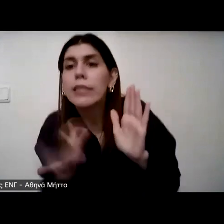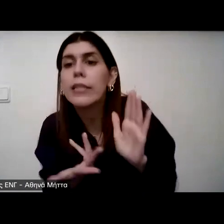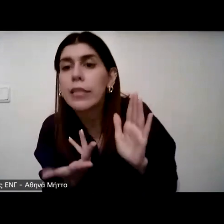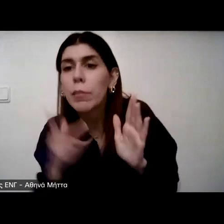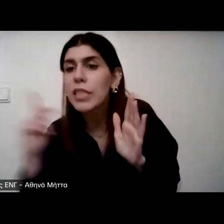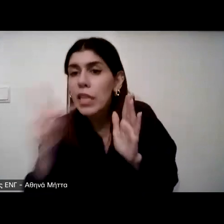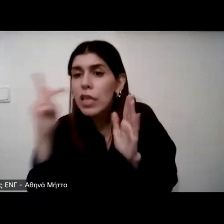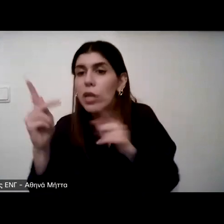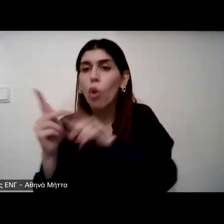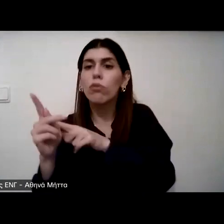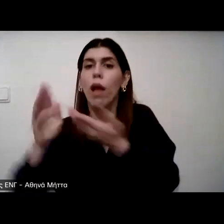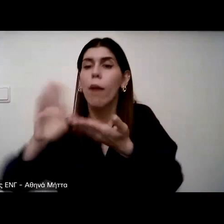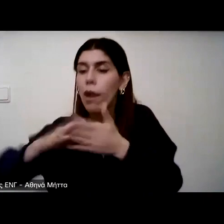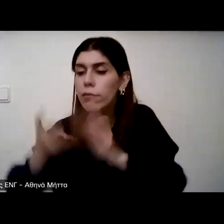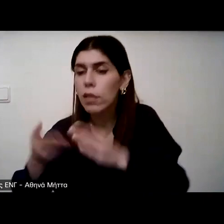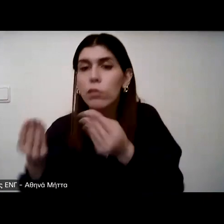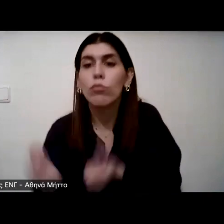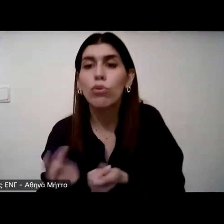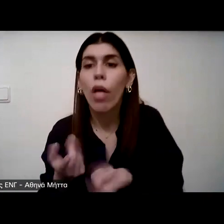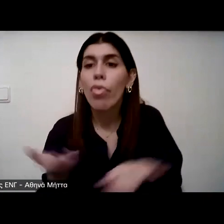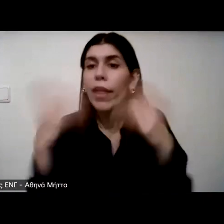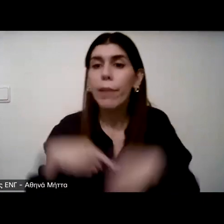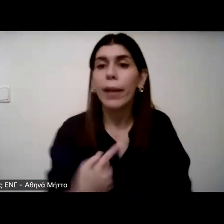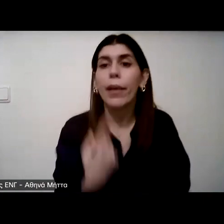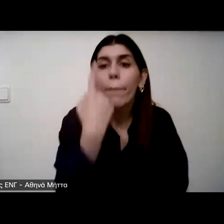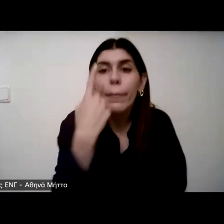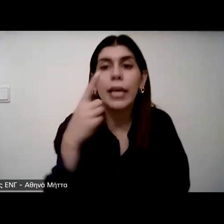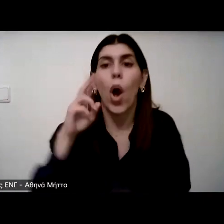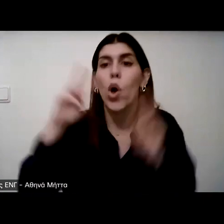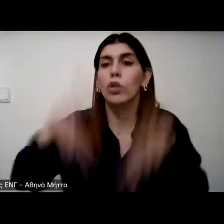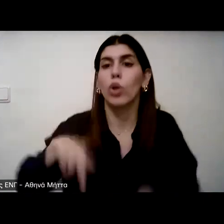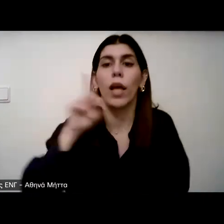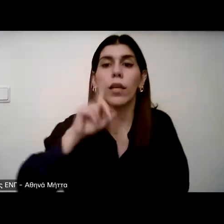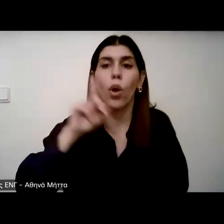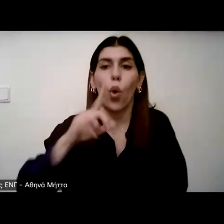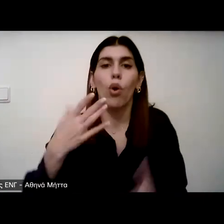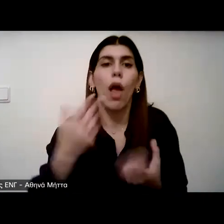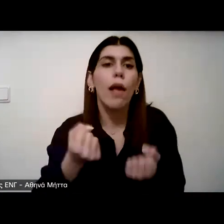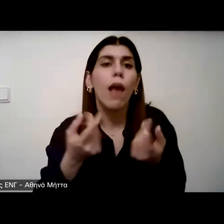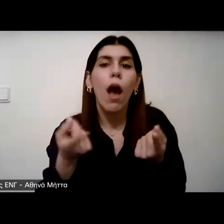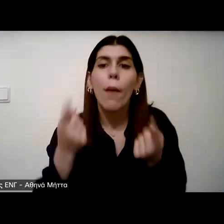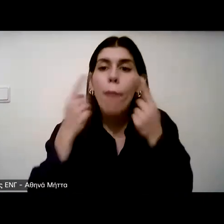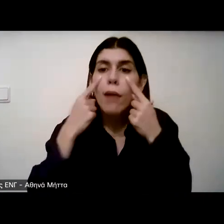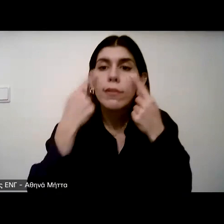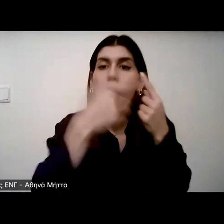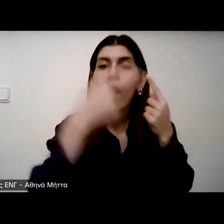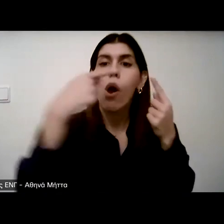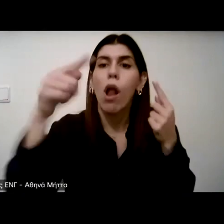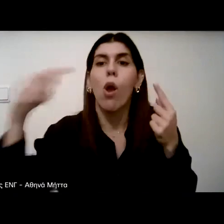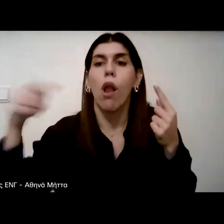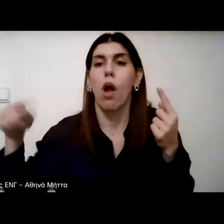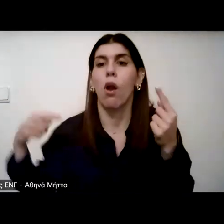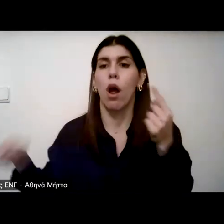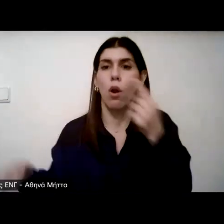κοινότητες πρακτικής. Άρα δεν έχουμε μία γυναική ορατότητα, έχουμε πολλές ορατότητες, πολλές ενδεικτικότητες αυτών